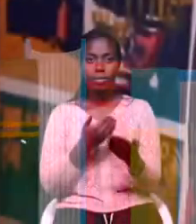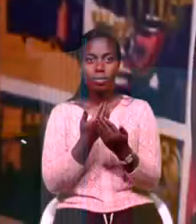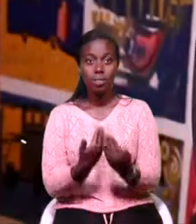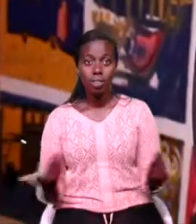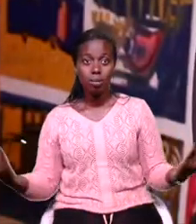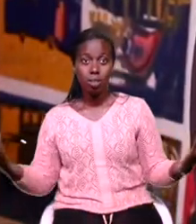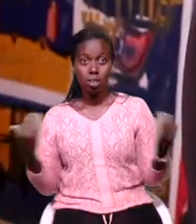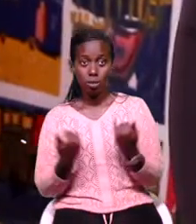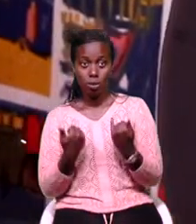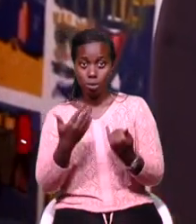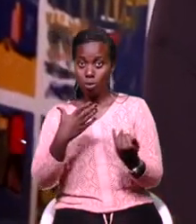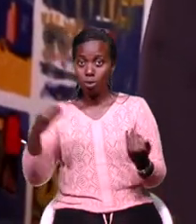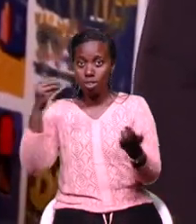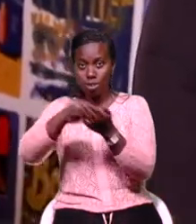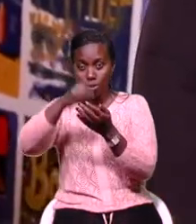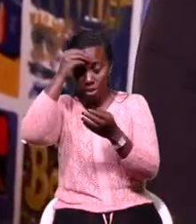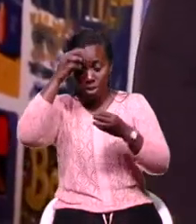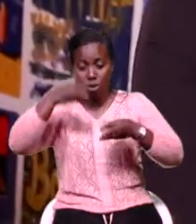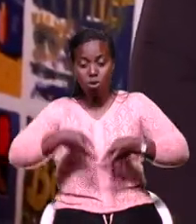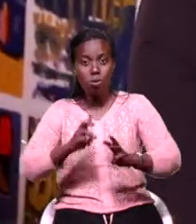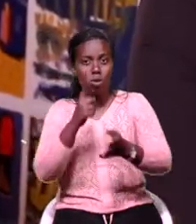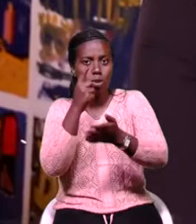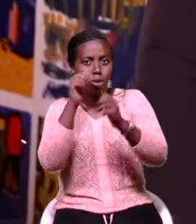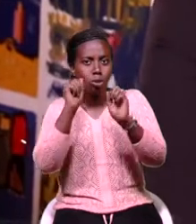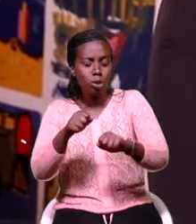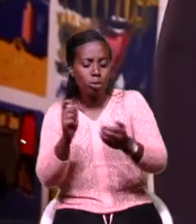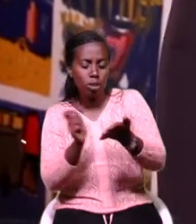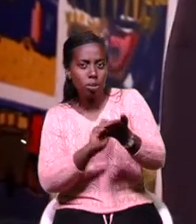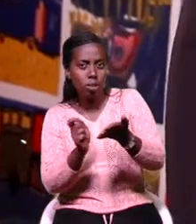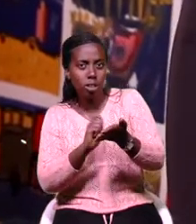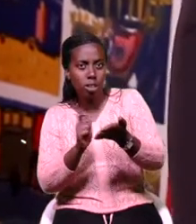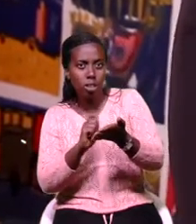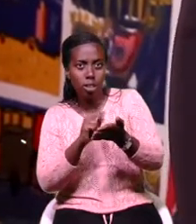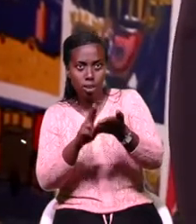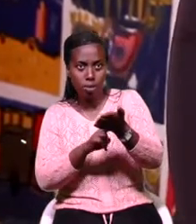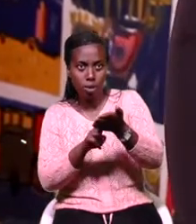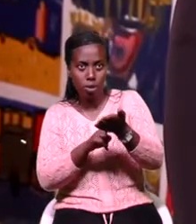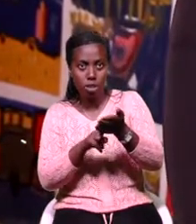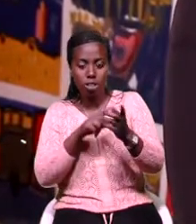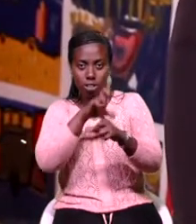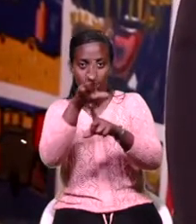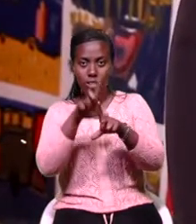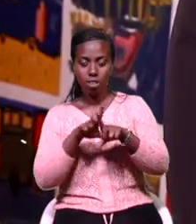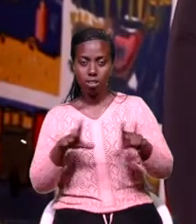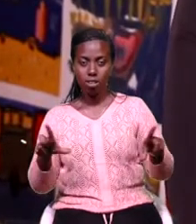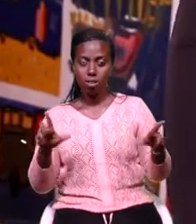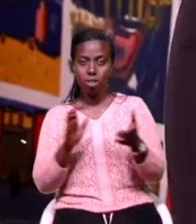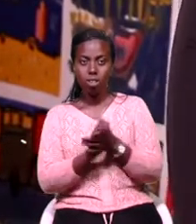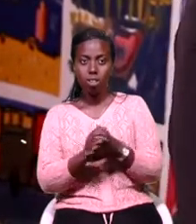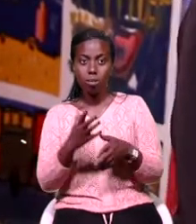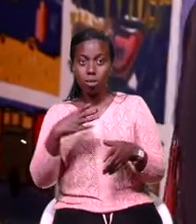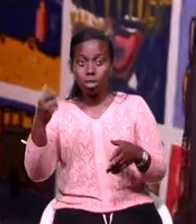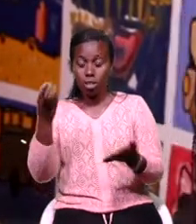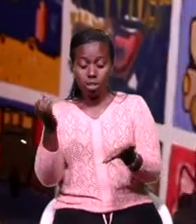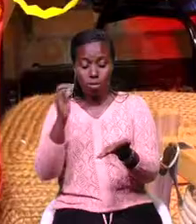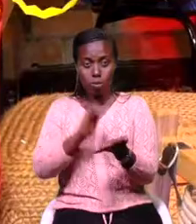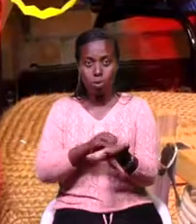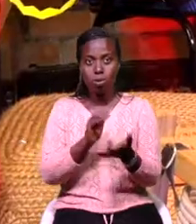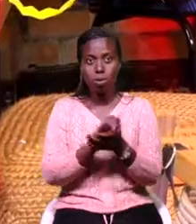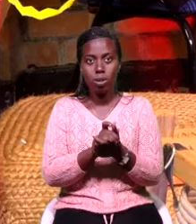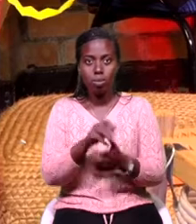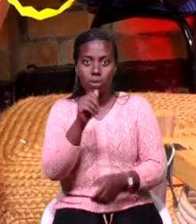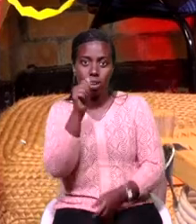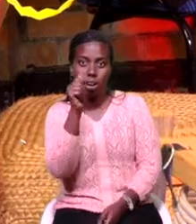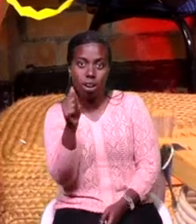Abana rero tugiye kwiga uburyo kibandika inyuguti bakoresheje ururimi rw'amarenga. Muzajya mubisubiramo: A,